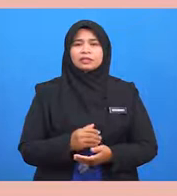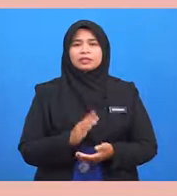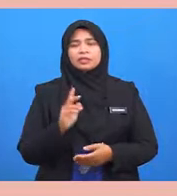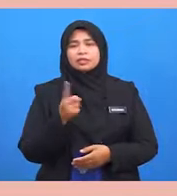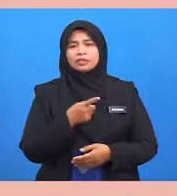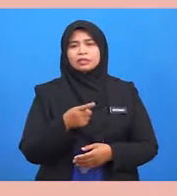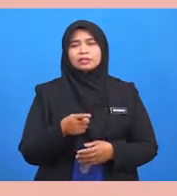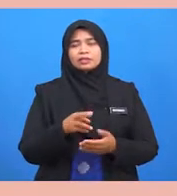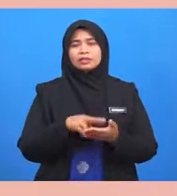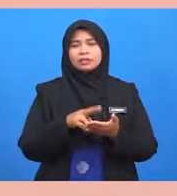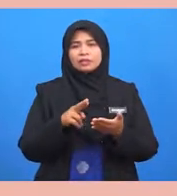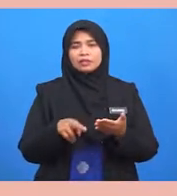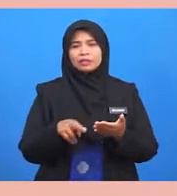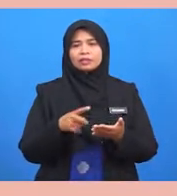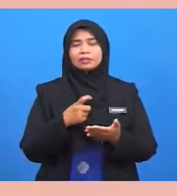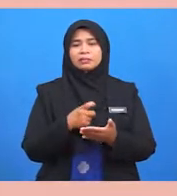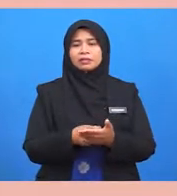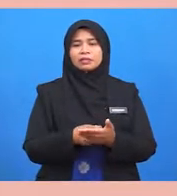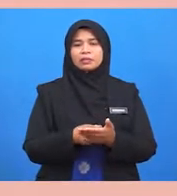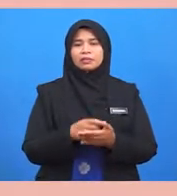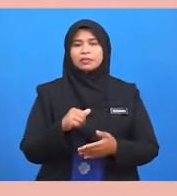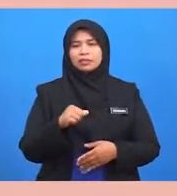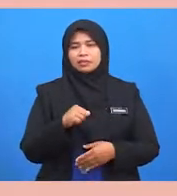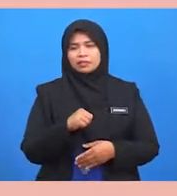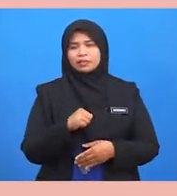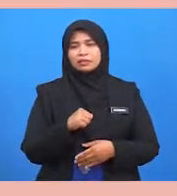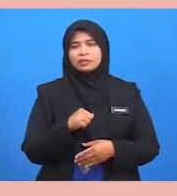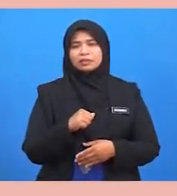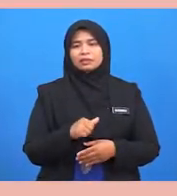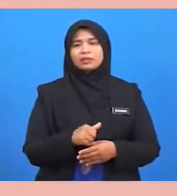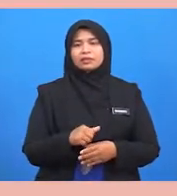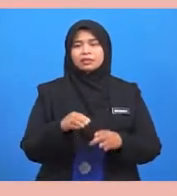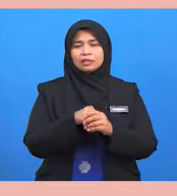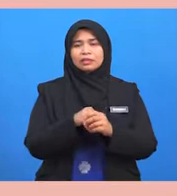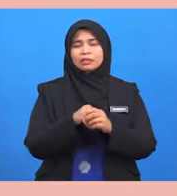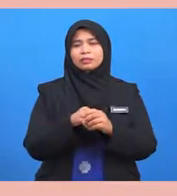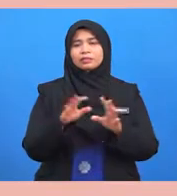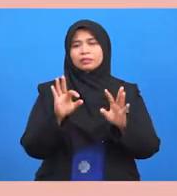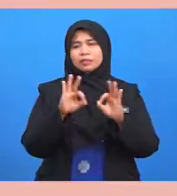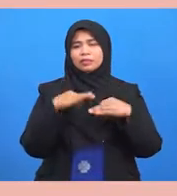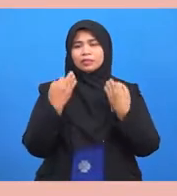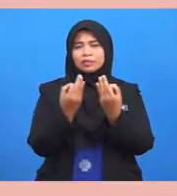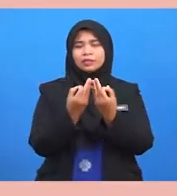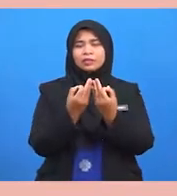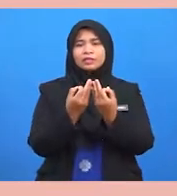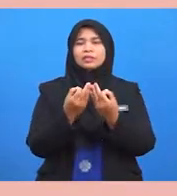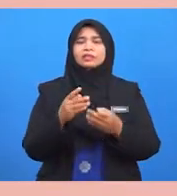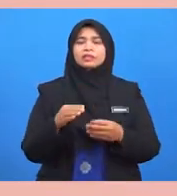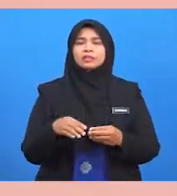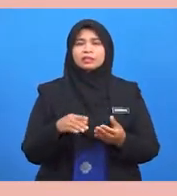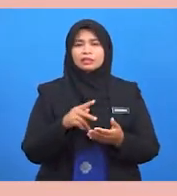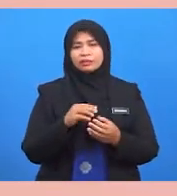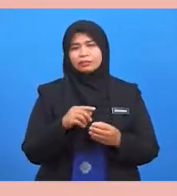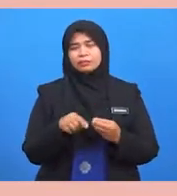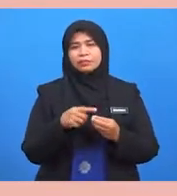langsung, kita merendahkan maruah diri. Dalam institusi keluarga, bila